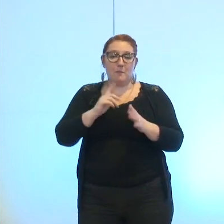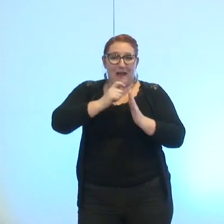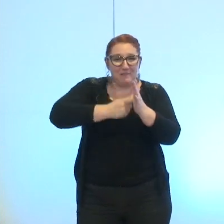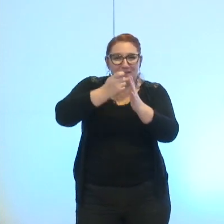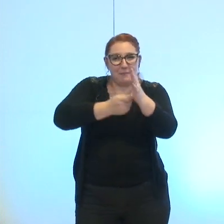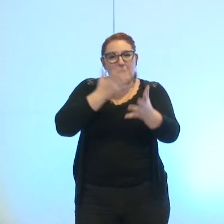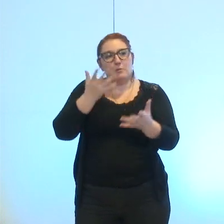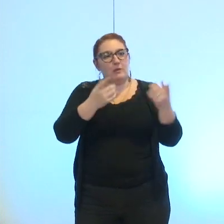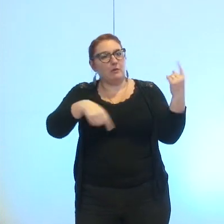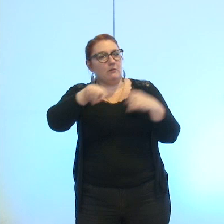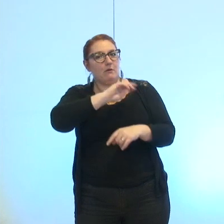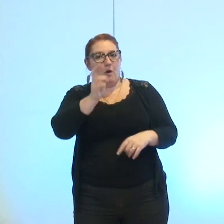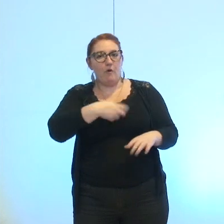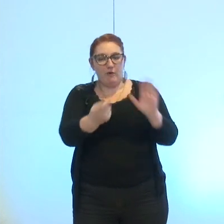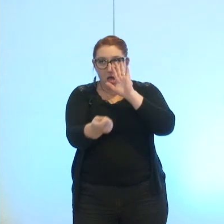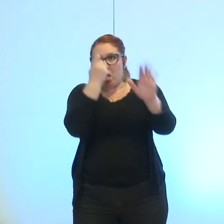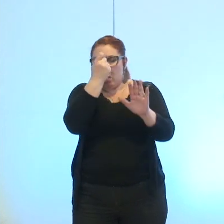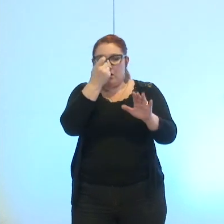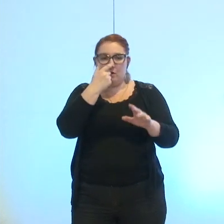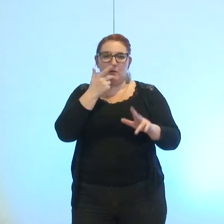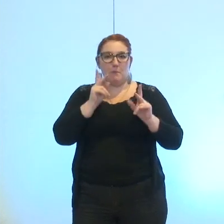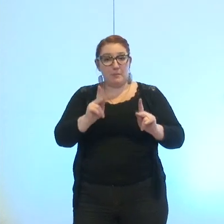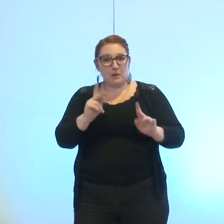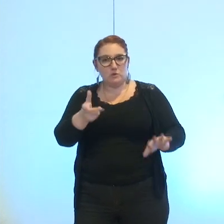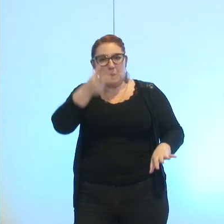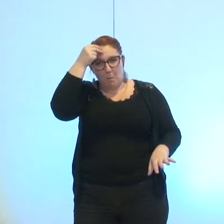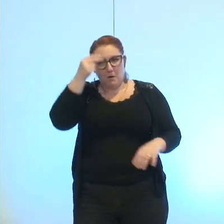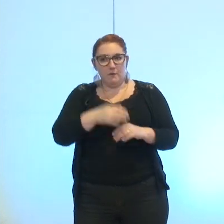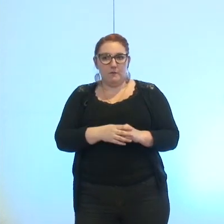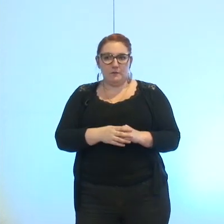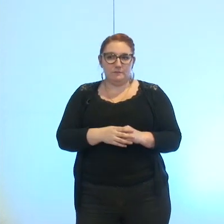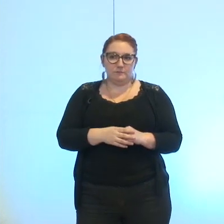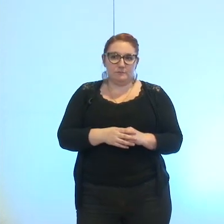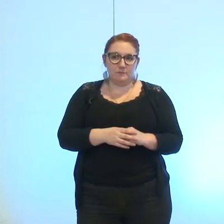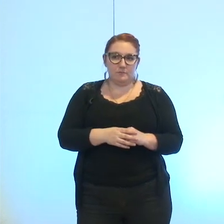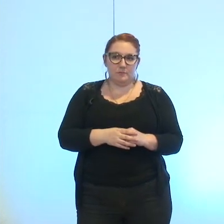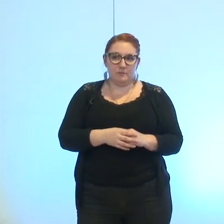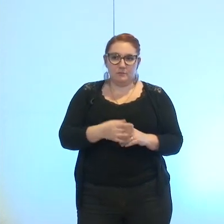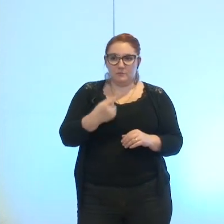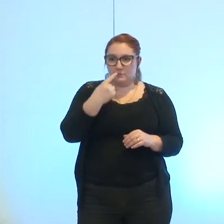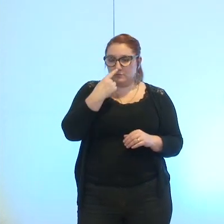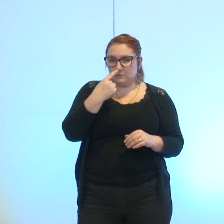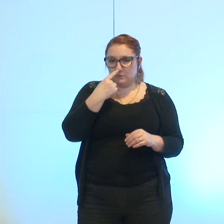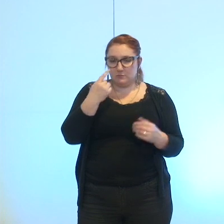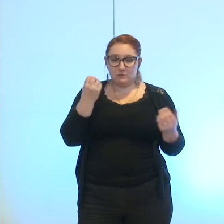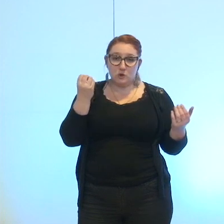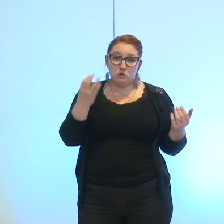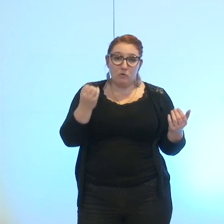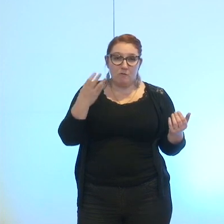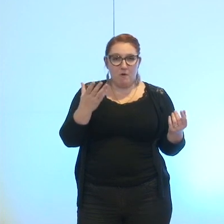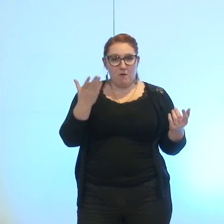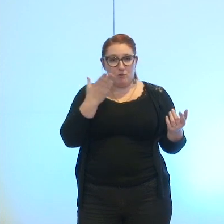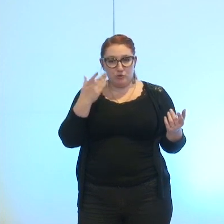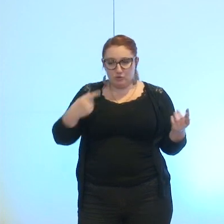être faire œuvre de pédagogie nous avons l'impression que sur bien des points il est nécessaire que vous